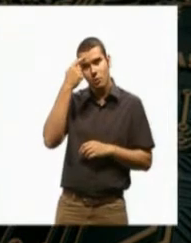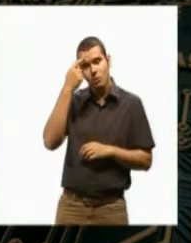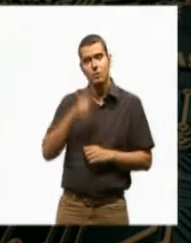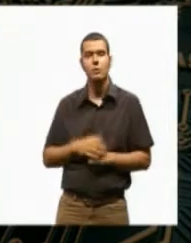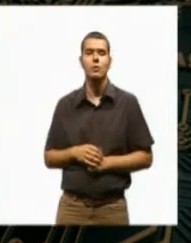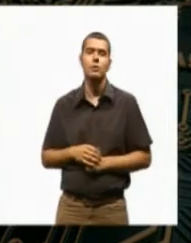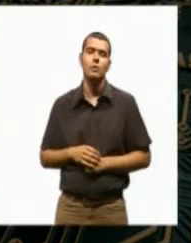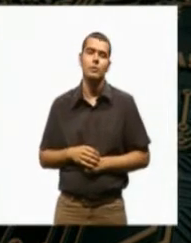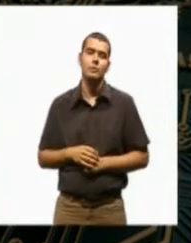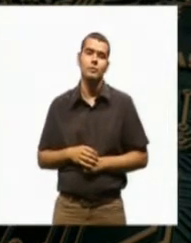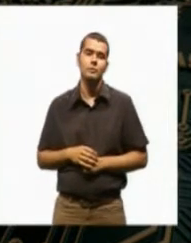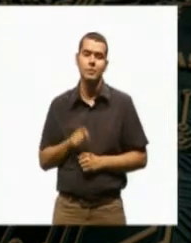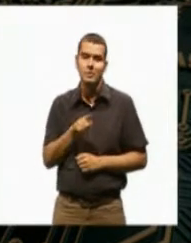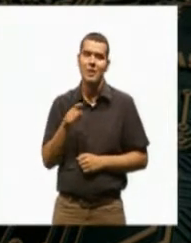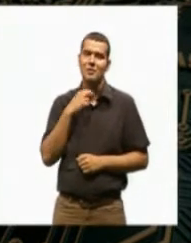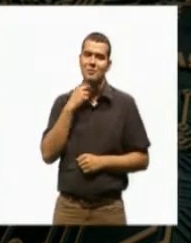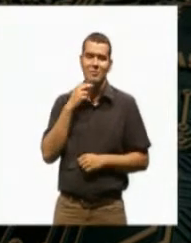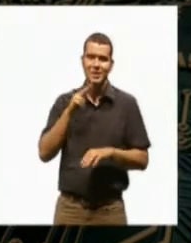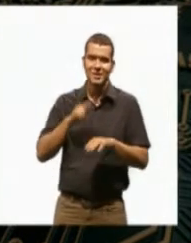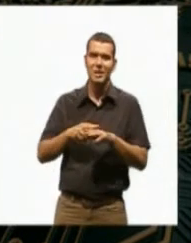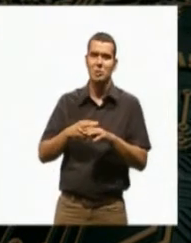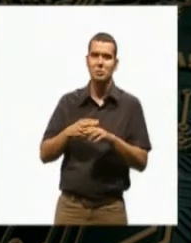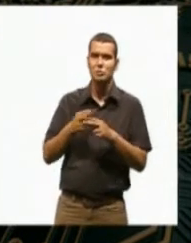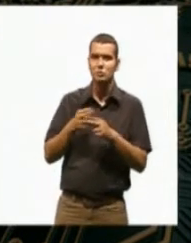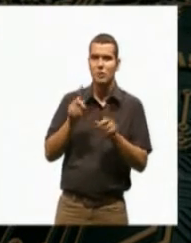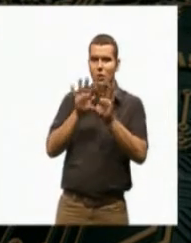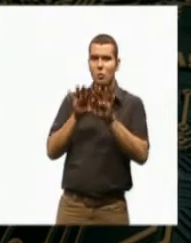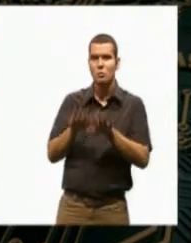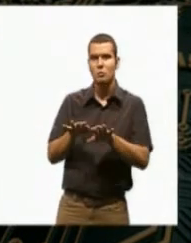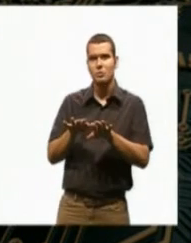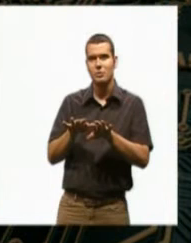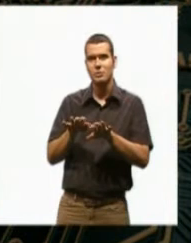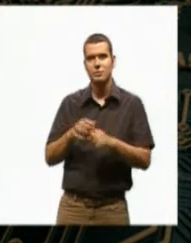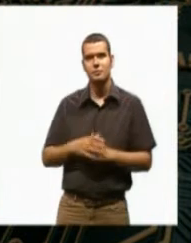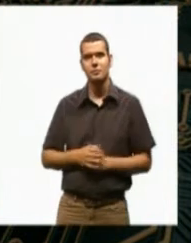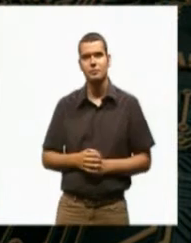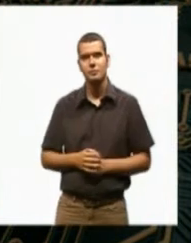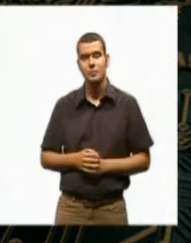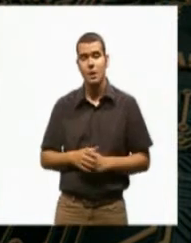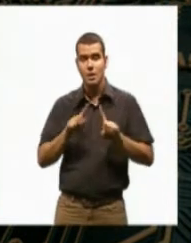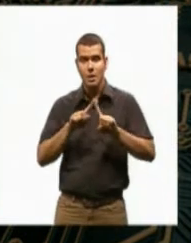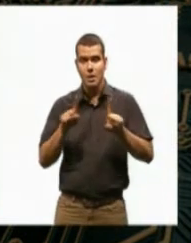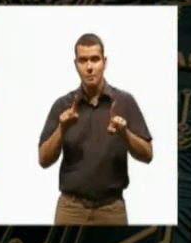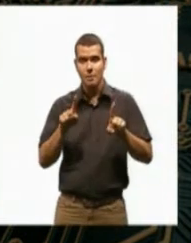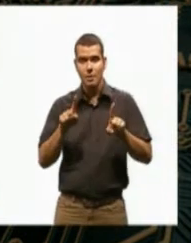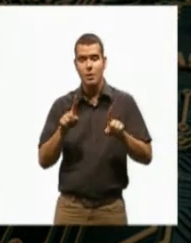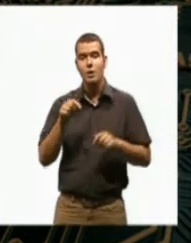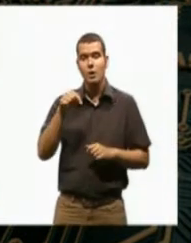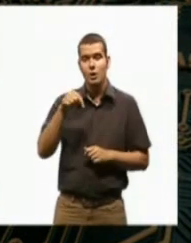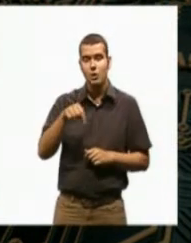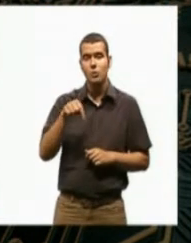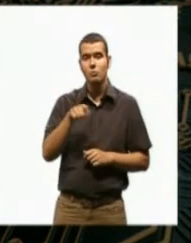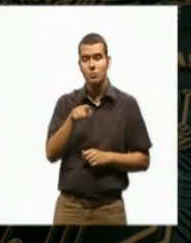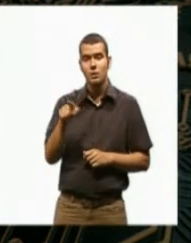Ehm Persuħun li Dawid iz-ħtila Dizabellitaħiet Jistaw jigwadanjaw Mill-aspetta Tehnoloġija Fendu